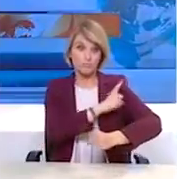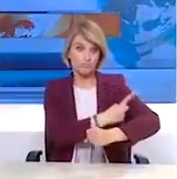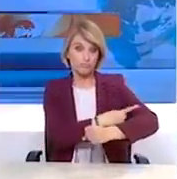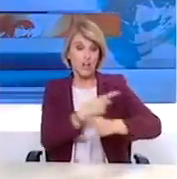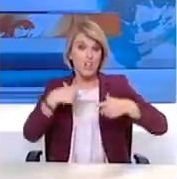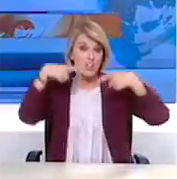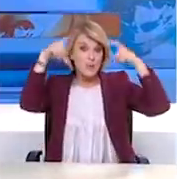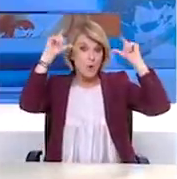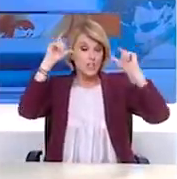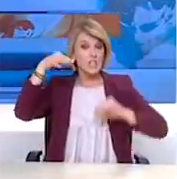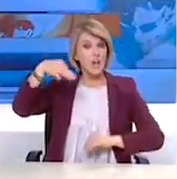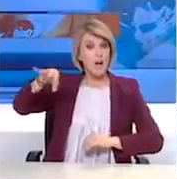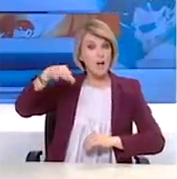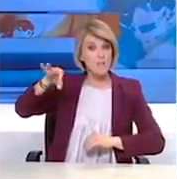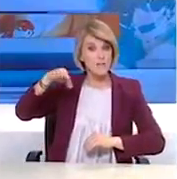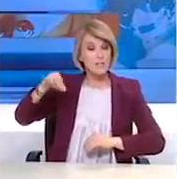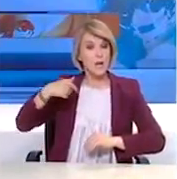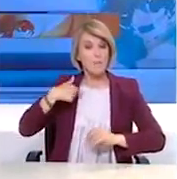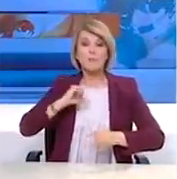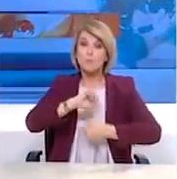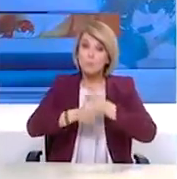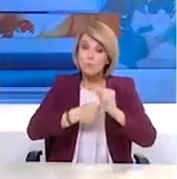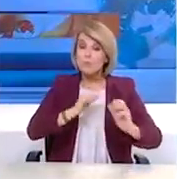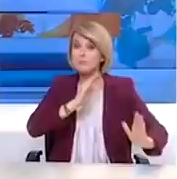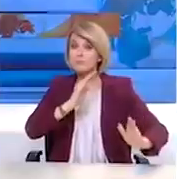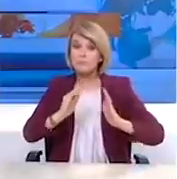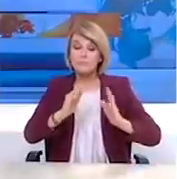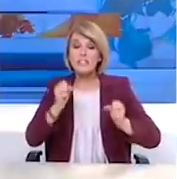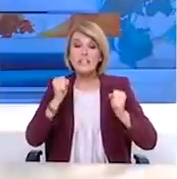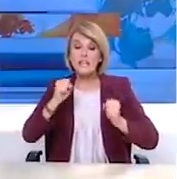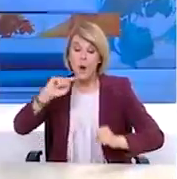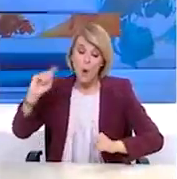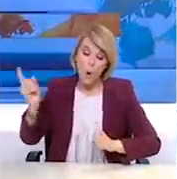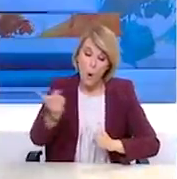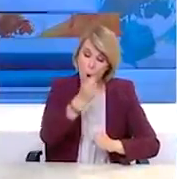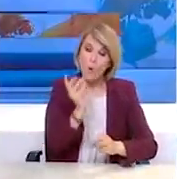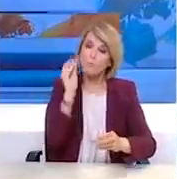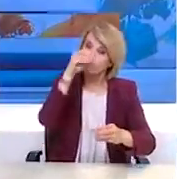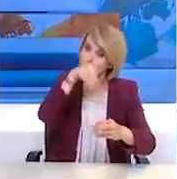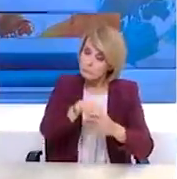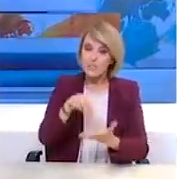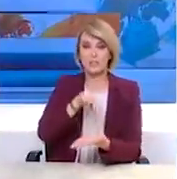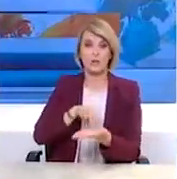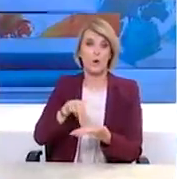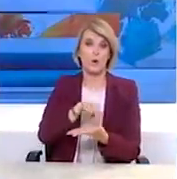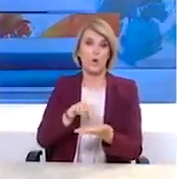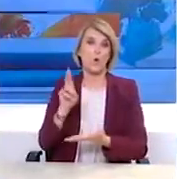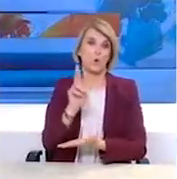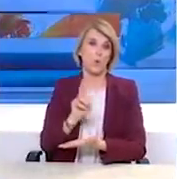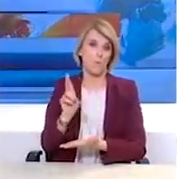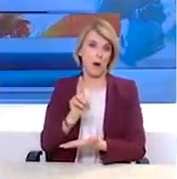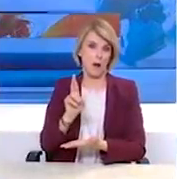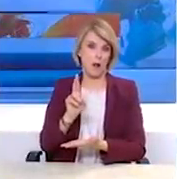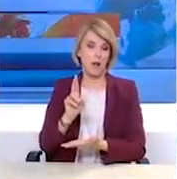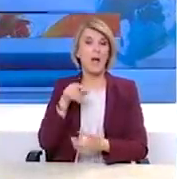ευαισθησίες, φυσικά και κάνουμε ό,τι μπορούμε να προσπίσουμε την υγεία όλων μας και των Ρωμά συμπολιτών μας. Και γι' αυτό βέβαια βρεθήκαμε και σήμερα